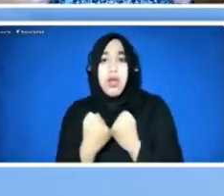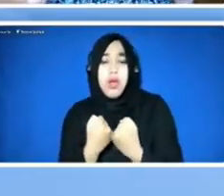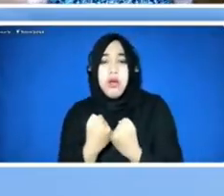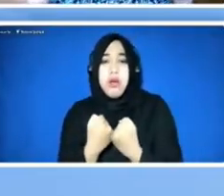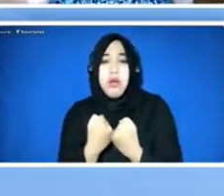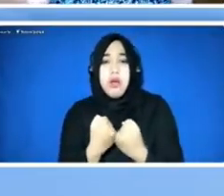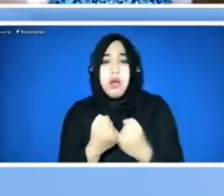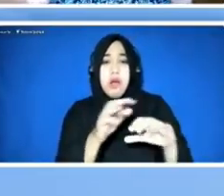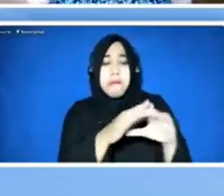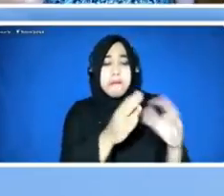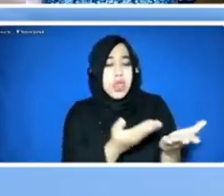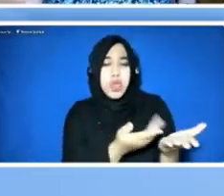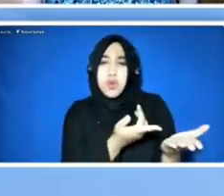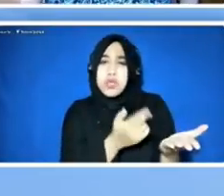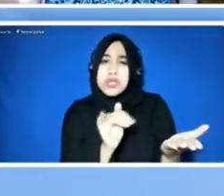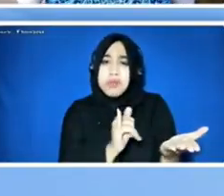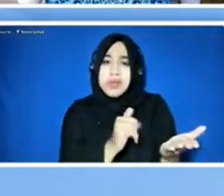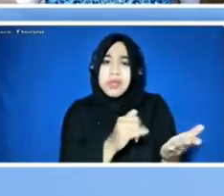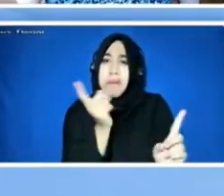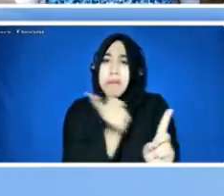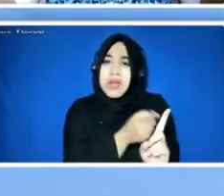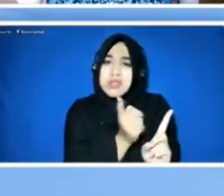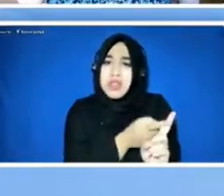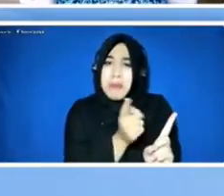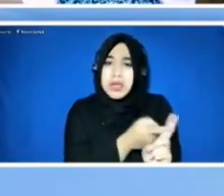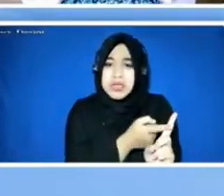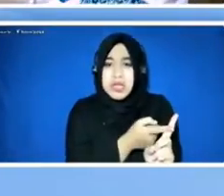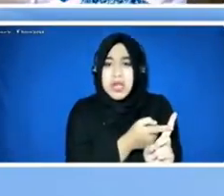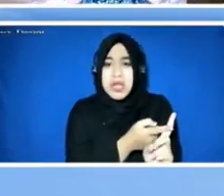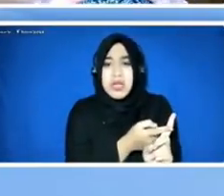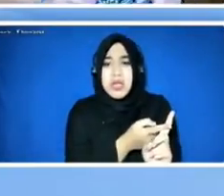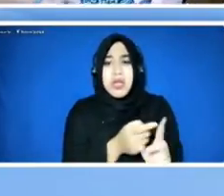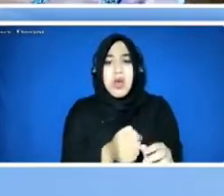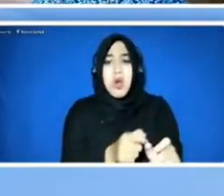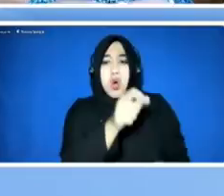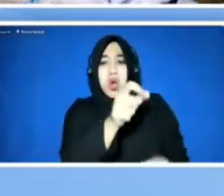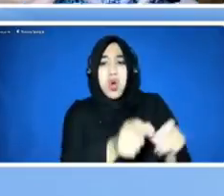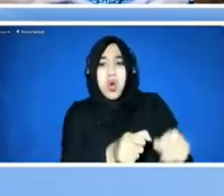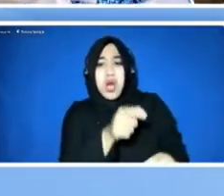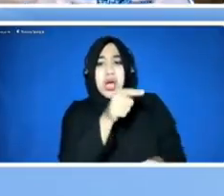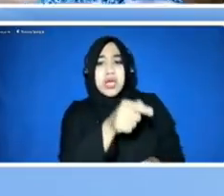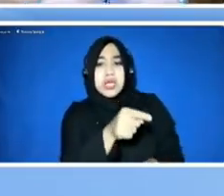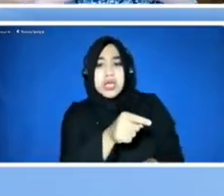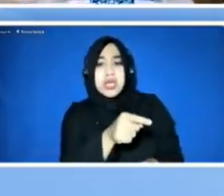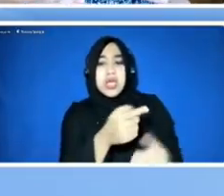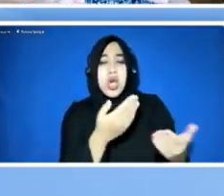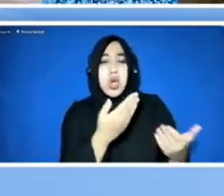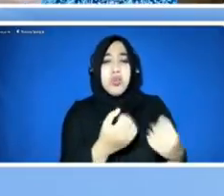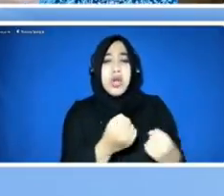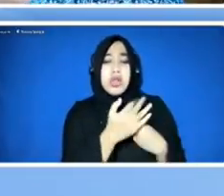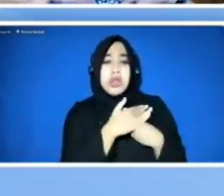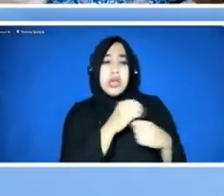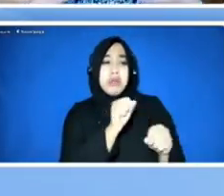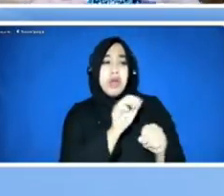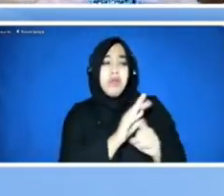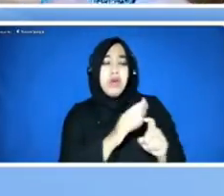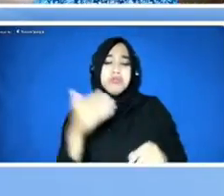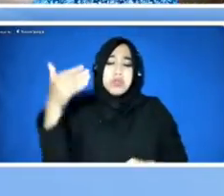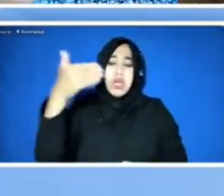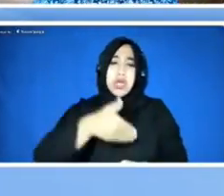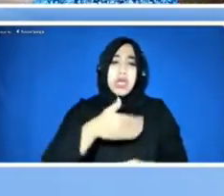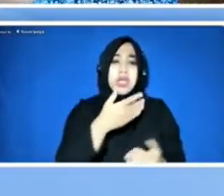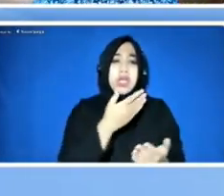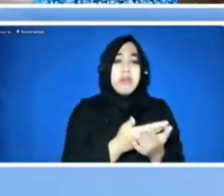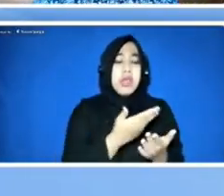sebuah bentuk semacam pemaksaan, ya, quote unquote, di mana seseorang yang kemungkinan terpapar tidak datangi dan kita minta